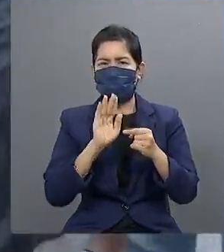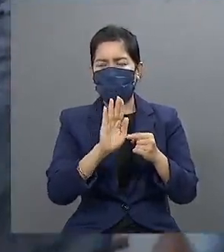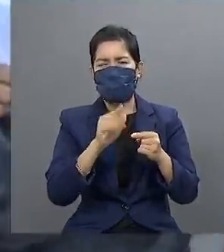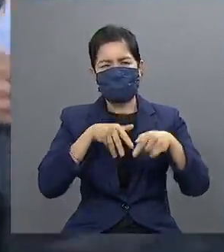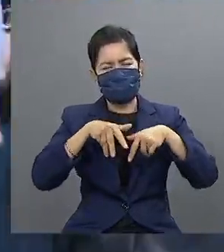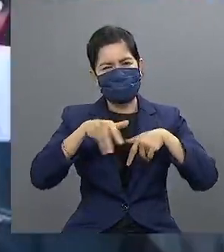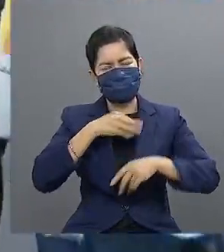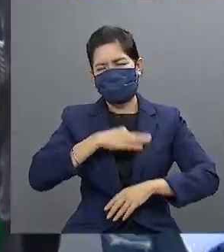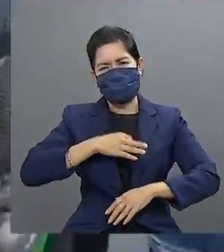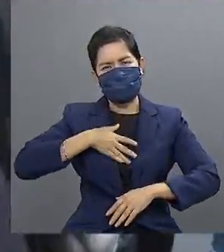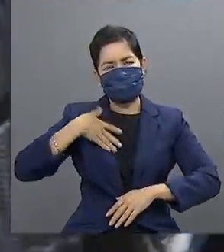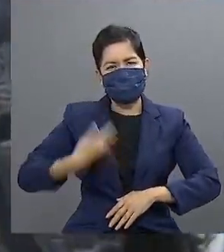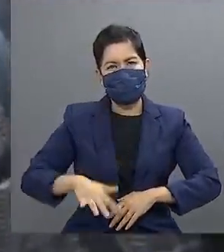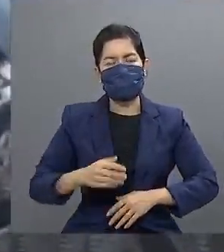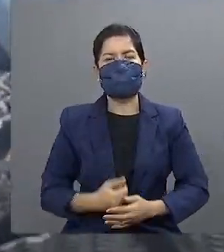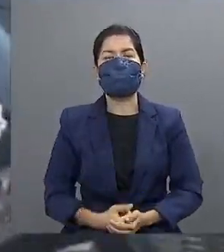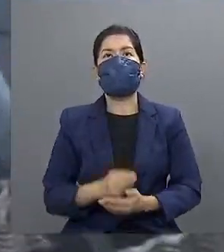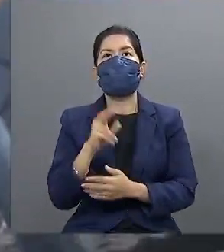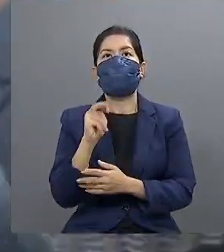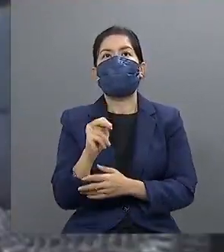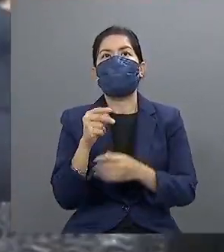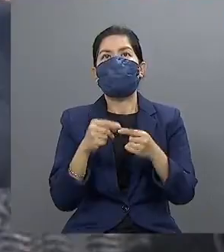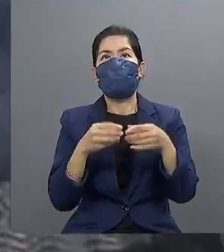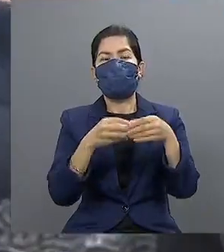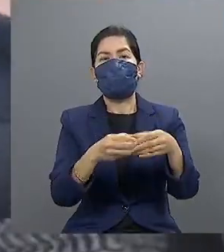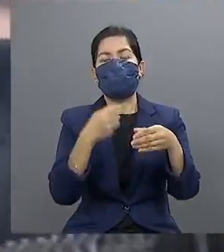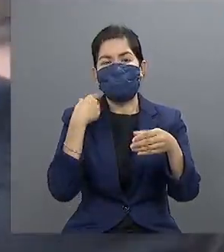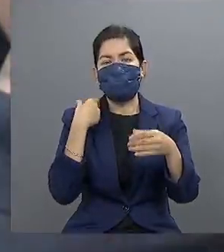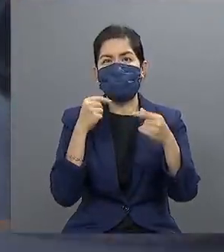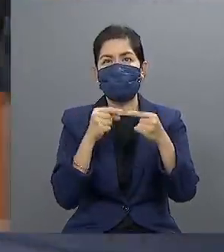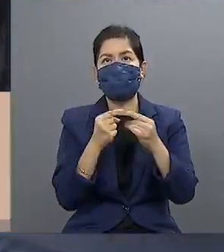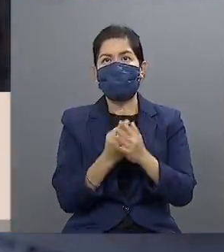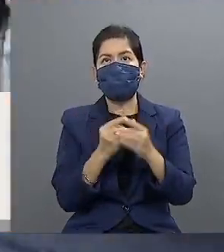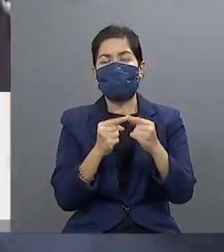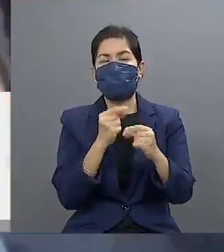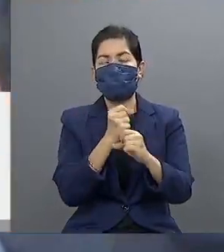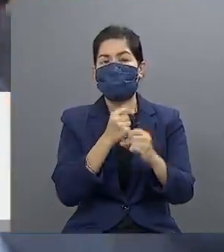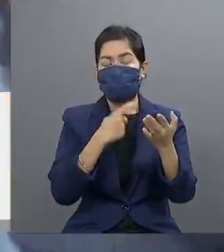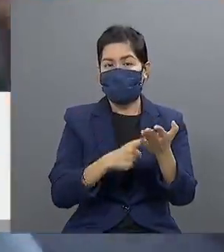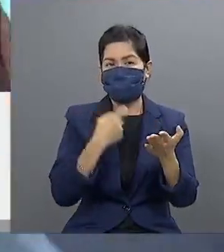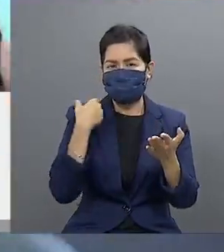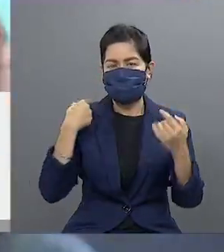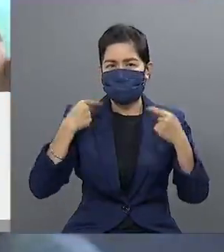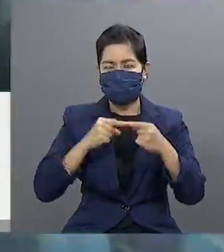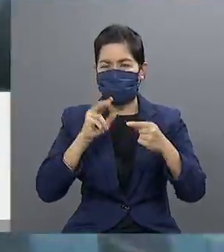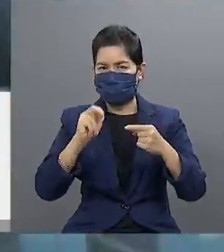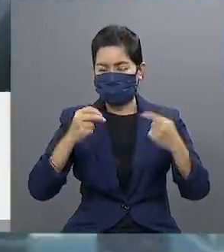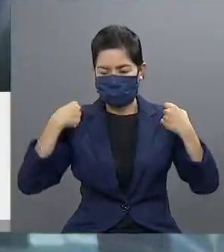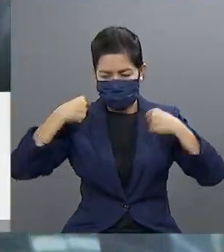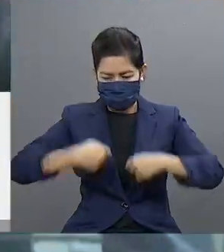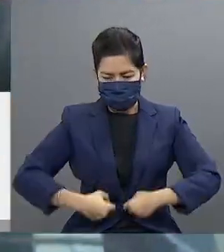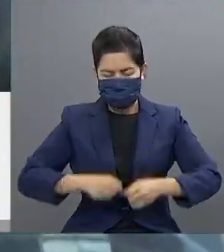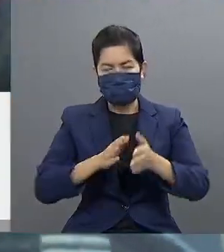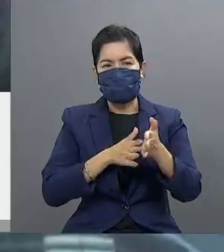การนัดรวมตัวกันสวมเสื้อสีดำเป็นการแสดงออกเชิงสัญลักษณ์เพื่อไว้อาลัยให้กับบริษัทประกันภัยหลังจากวันที่1เมษาย